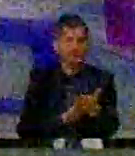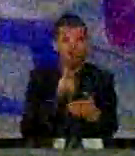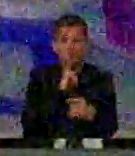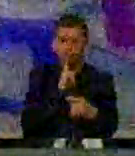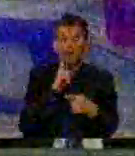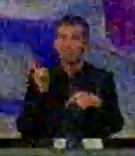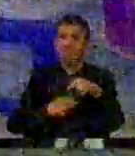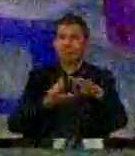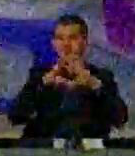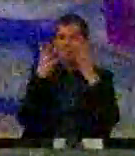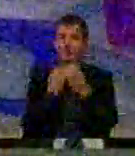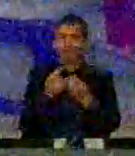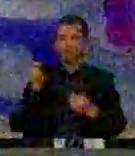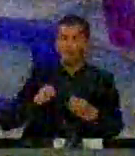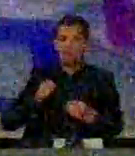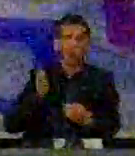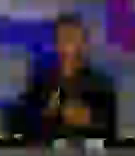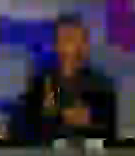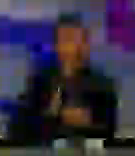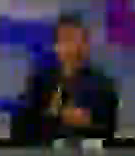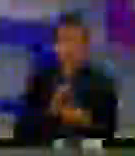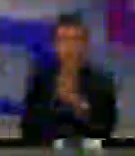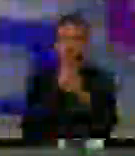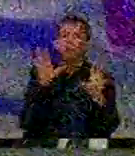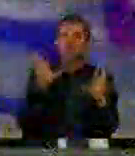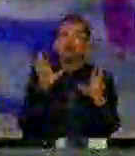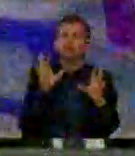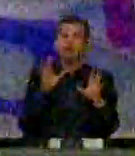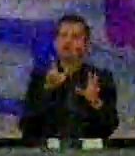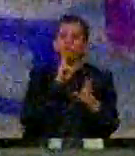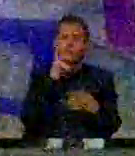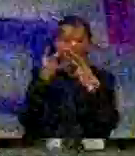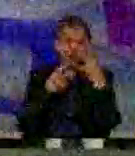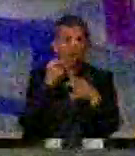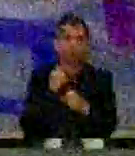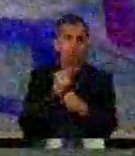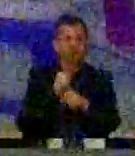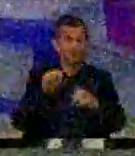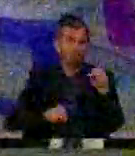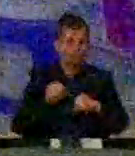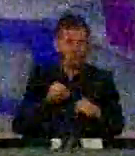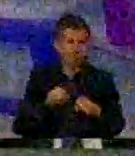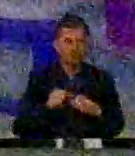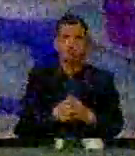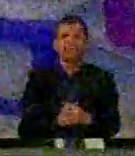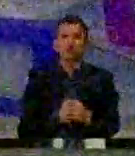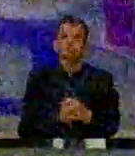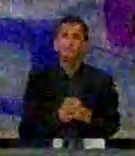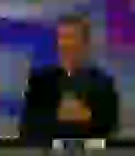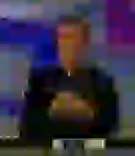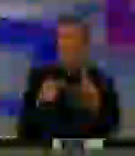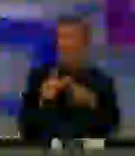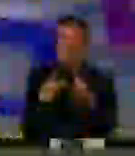gjitha bordet kulturore pa ndonjë detektim ose performancë që kish pas mundësi me bë më vonë. E